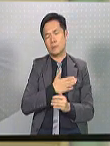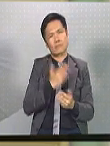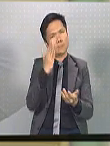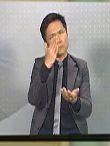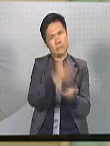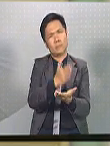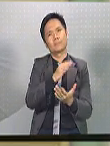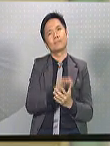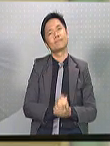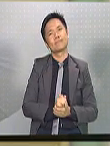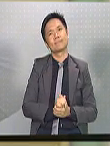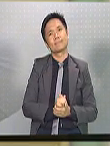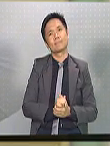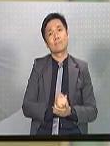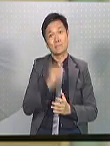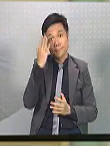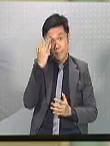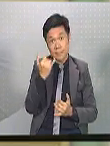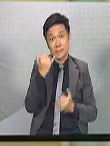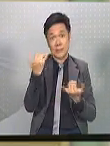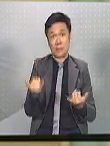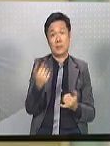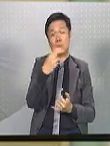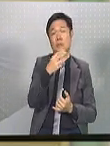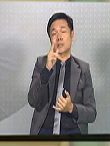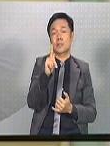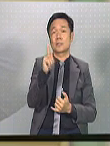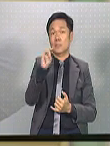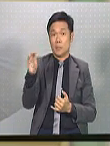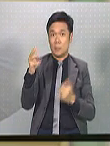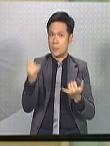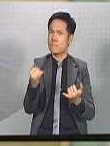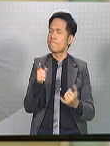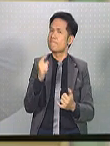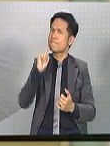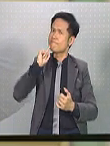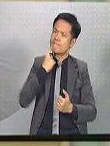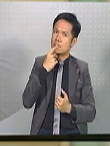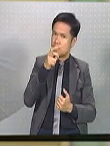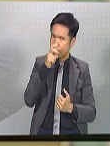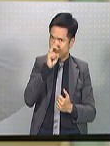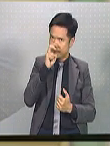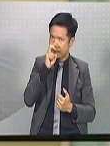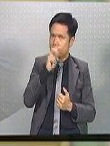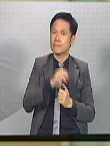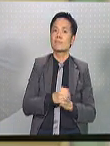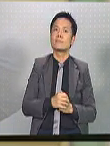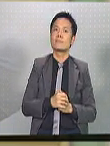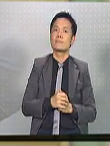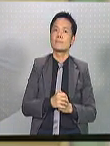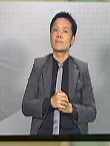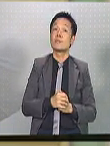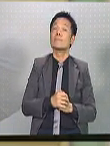karena PH SGM akan mengambil tindakan yang tegas kepada mereka yang